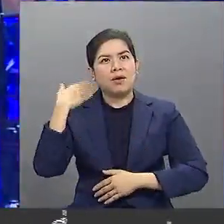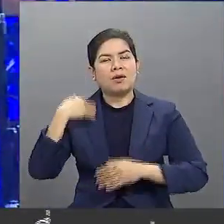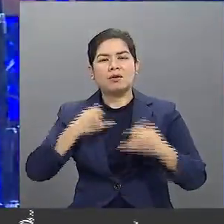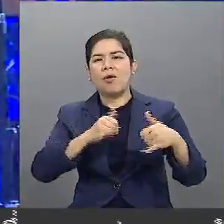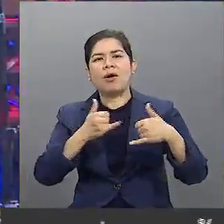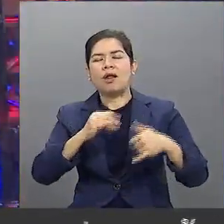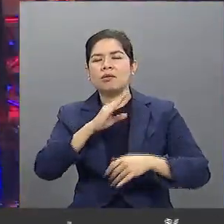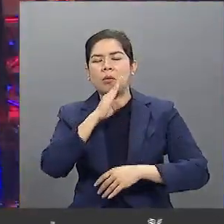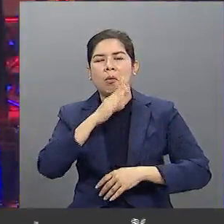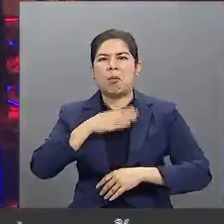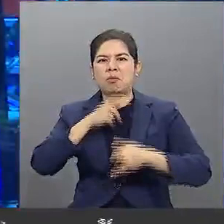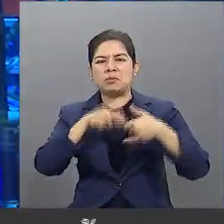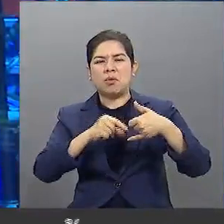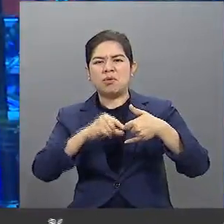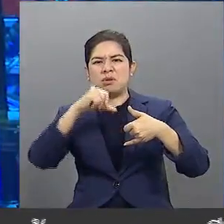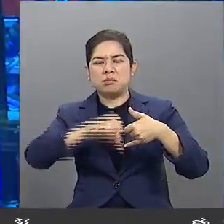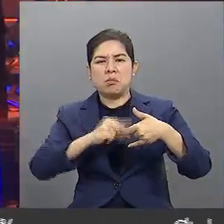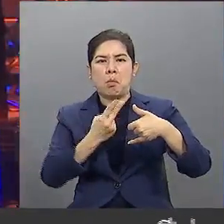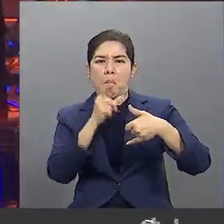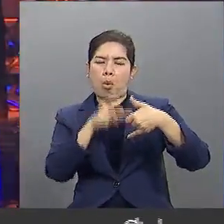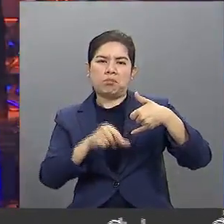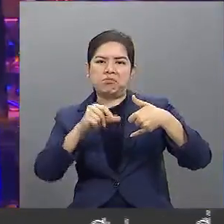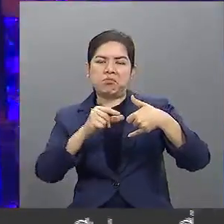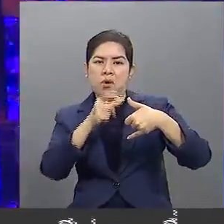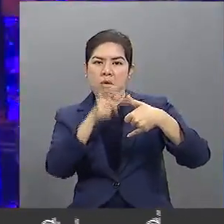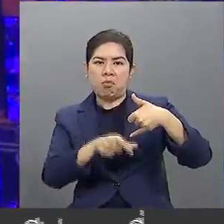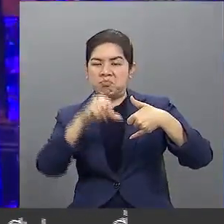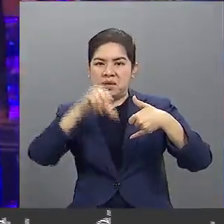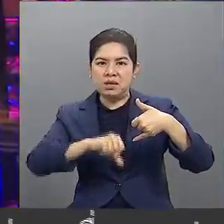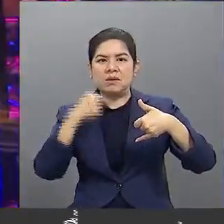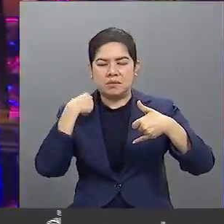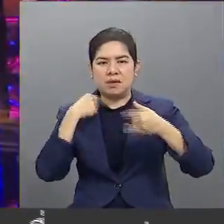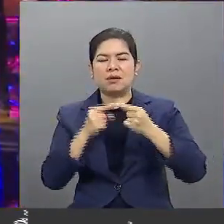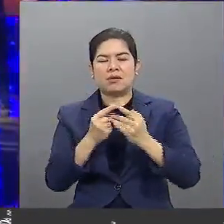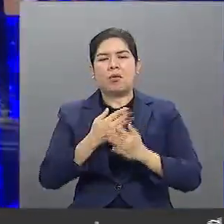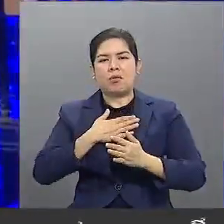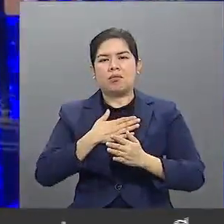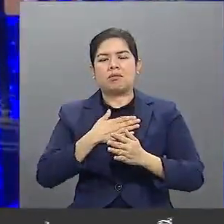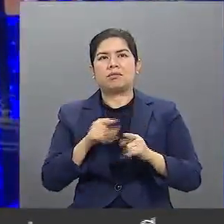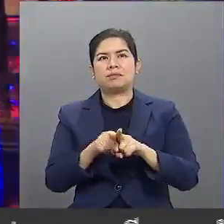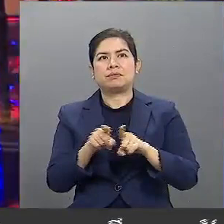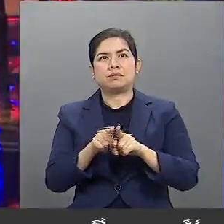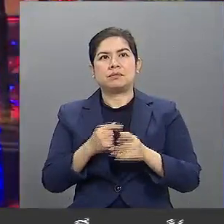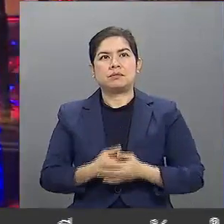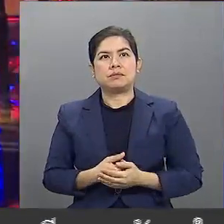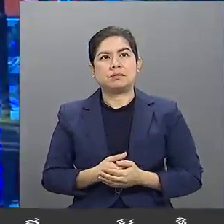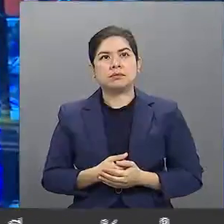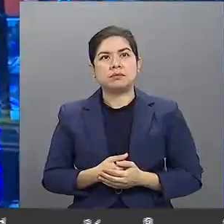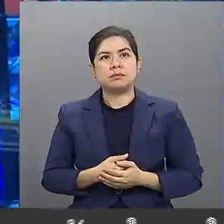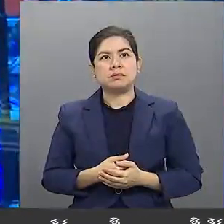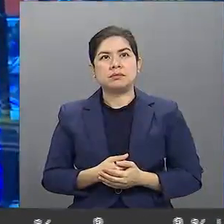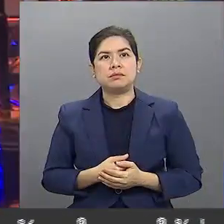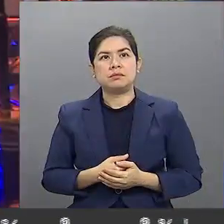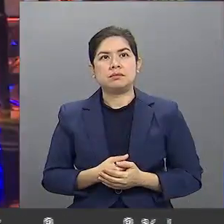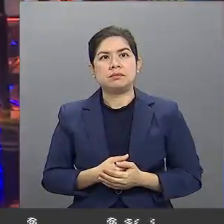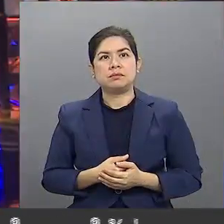งนี่พี่นะต้องมีบทให้พี่นะก็อาจจะเป็นเพราะว่าพี่เป็นคนที่